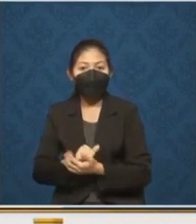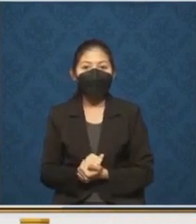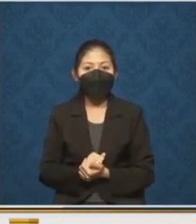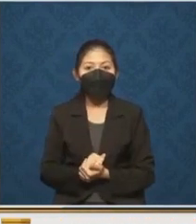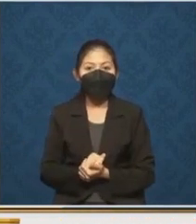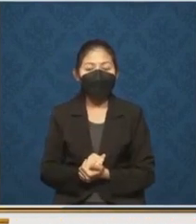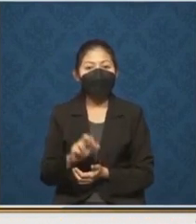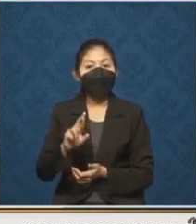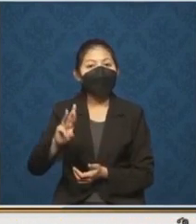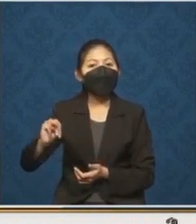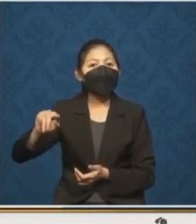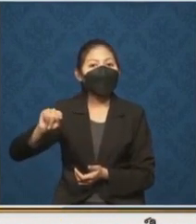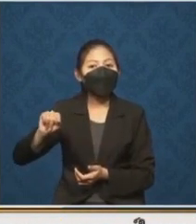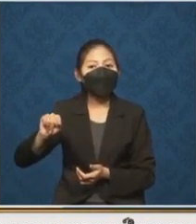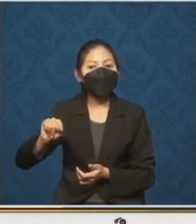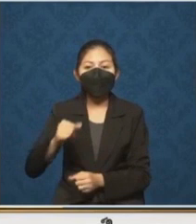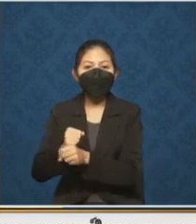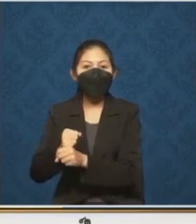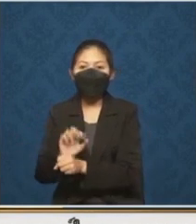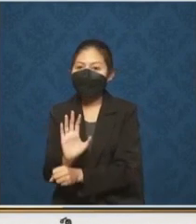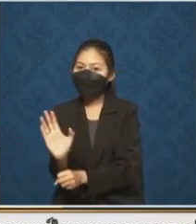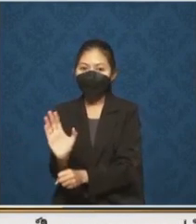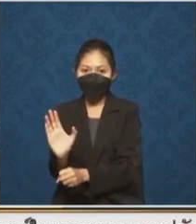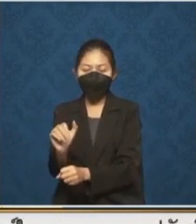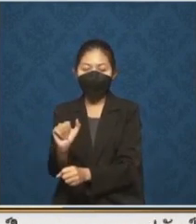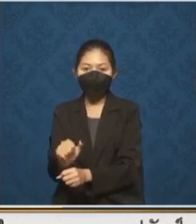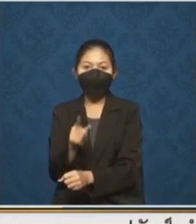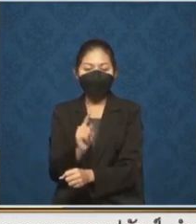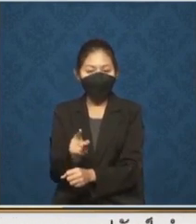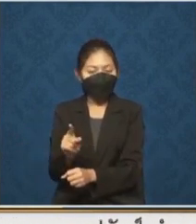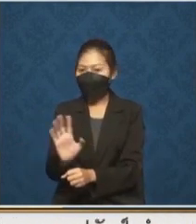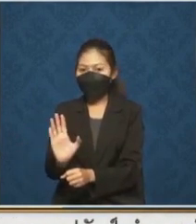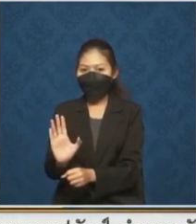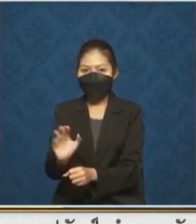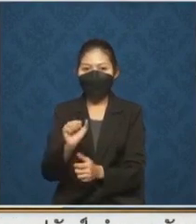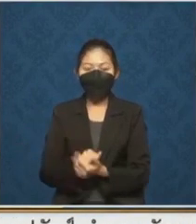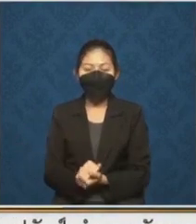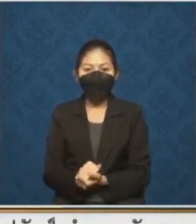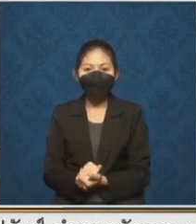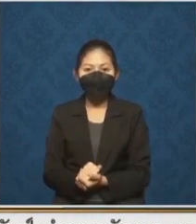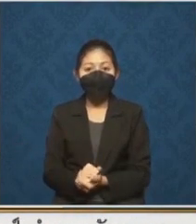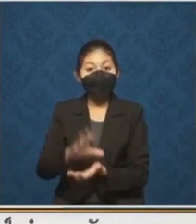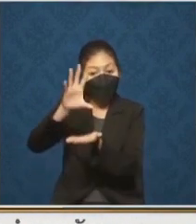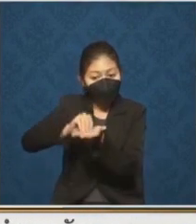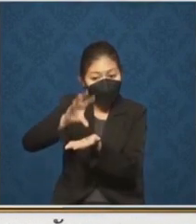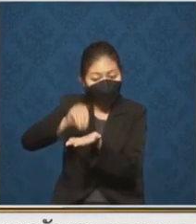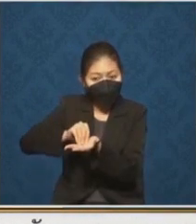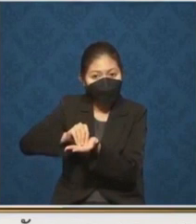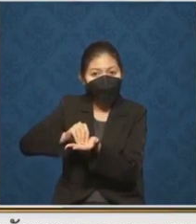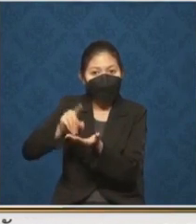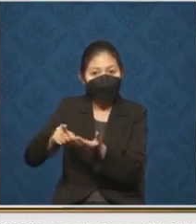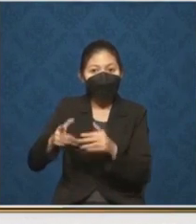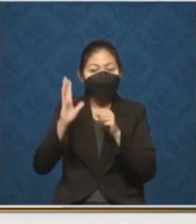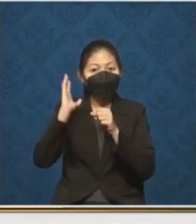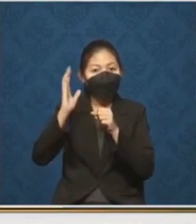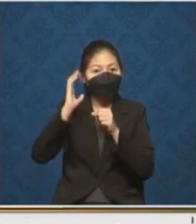และ คณะรุฐ++ ก็ม ส่งที่ ไม่ควรทำ และเป สงที่ ไม่ ต้องทำซึ่ ข้อมูล ที่ จะ อภิภ